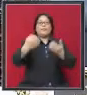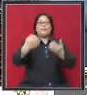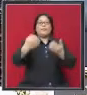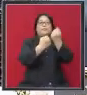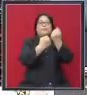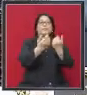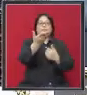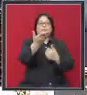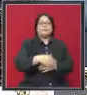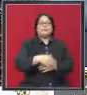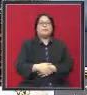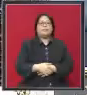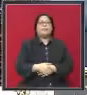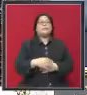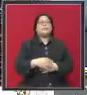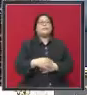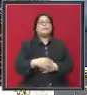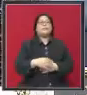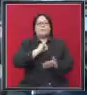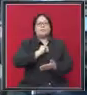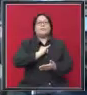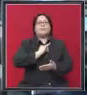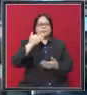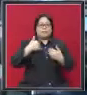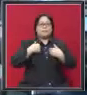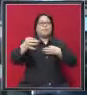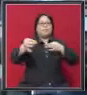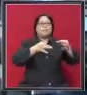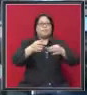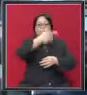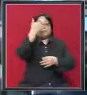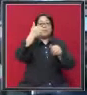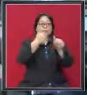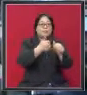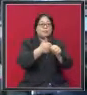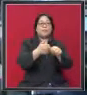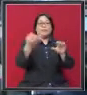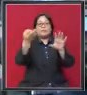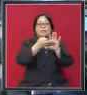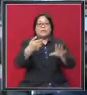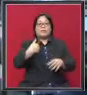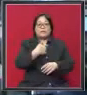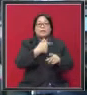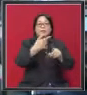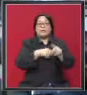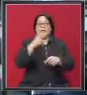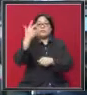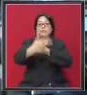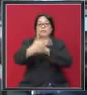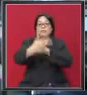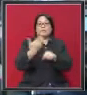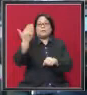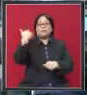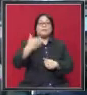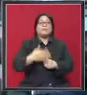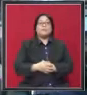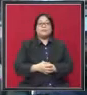Kanga nak sokong. Okey. Dalam perbahasan saya ada menyebut sebab berasaskan dokumen kita daripada 3 tahun